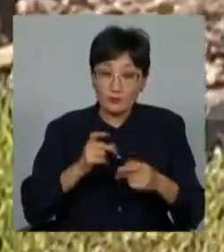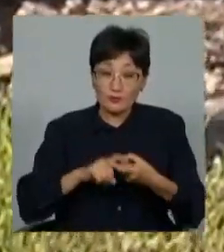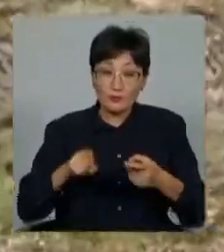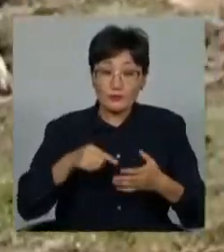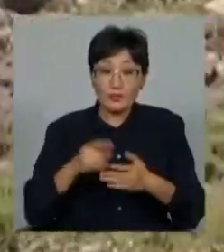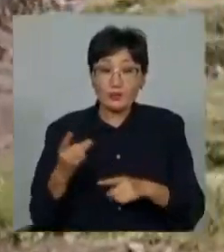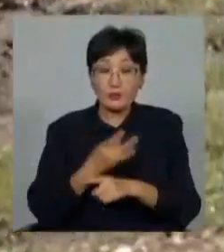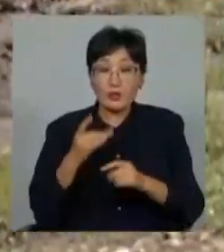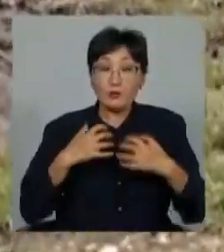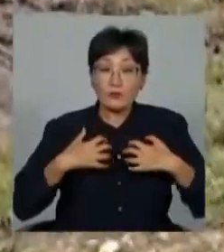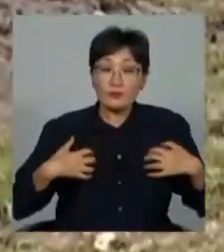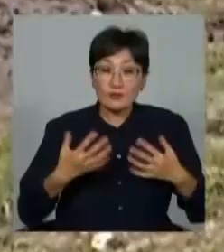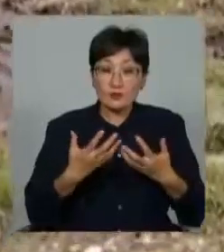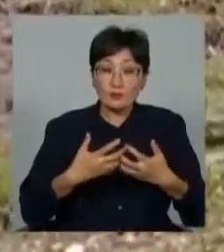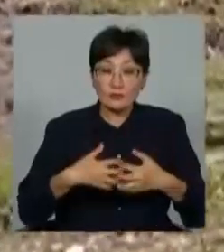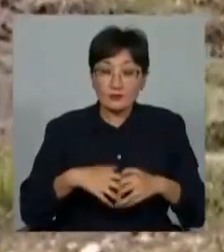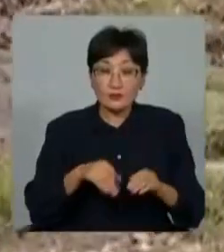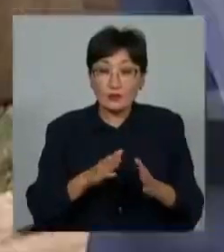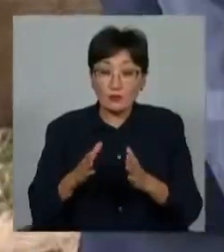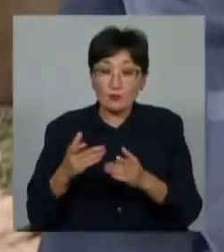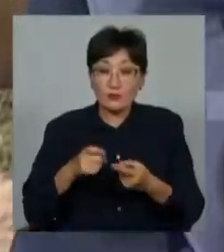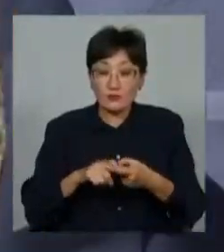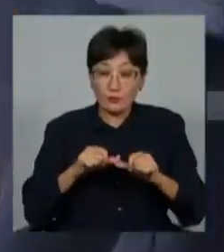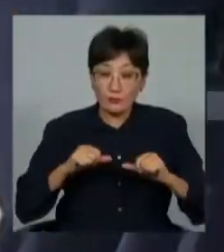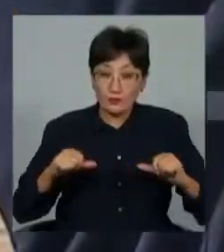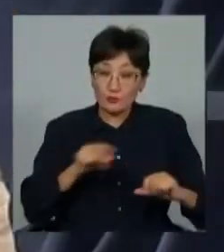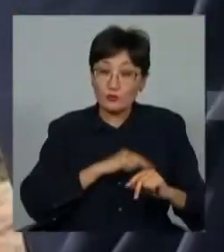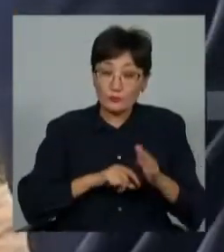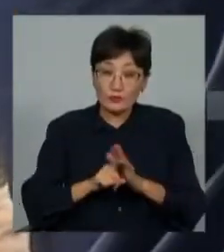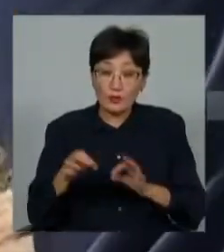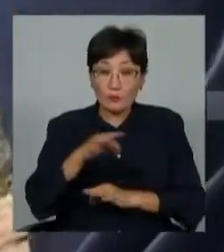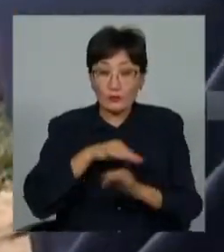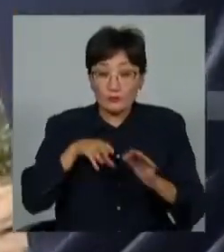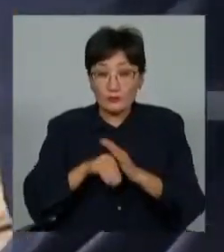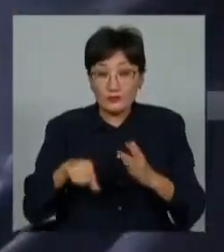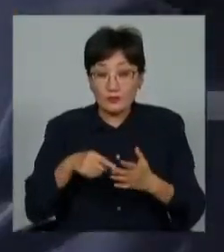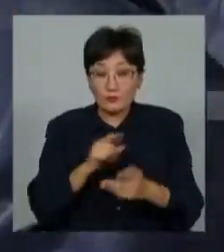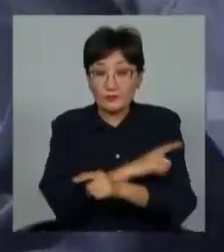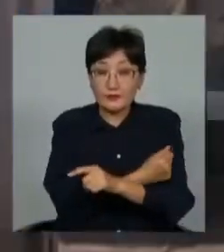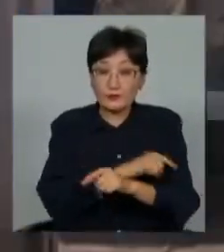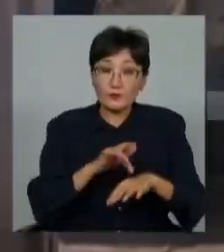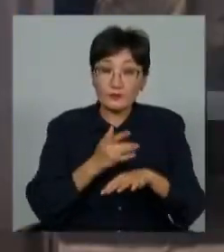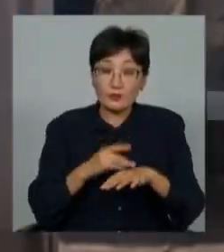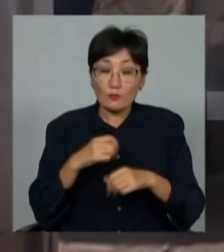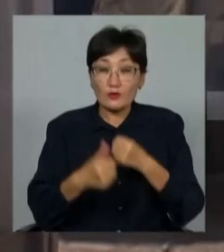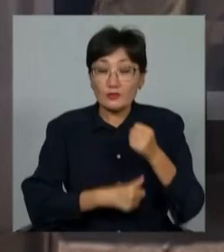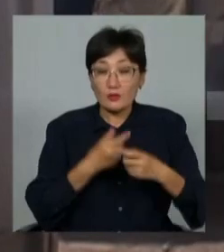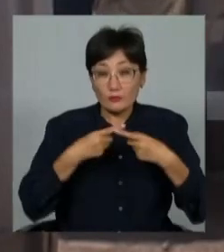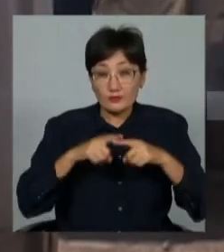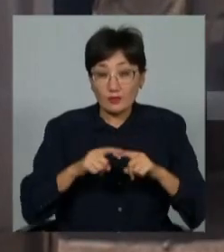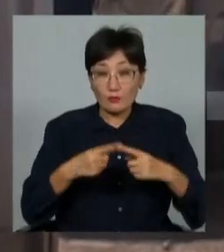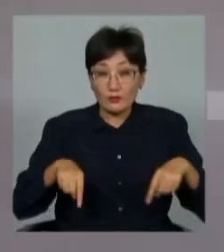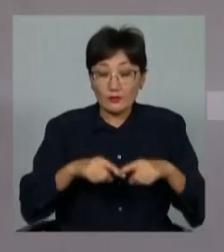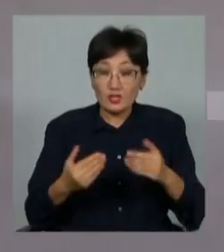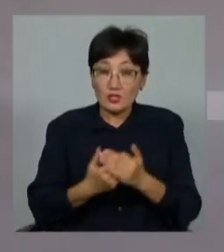қалада алғаш рет жануарлар санын ізгілікпен реттеу жөніндегі комиссия құрылды. Жоба аясында қаланың ветеринарлық қызметінің материалдық техникалық